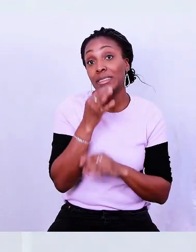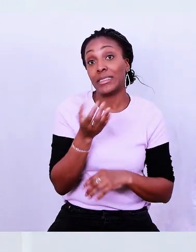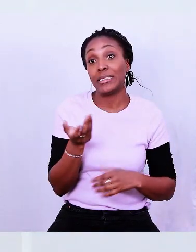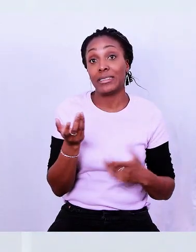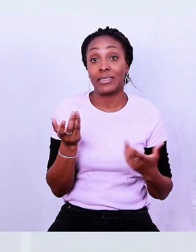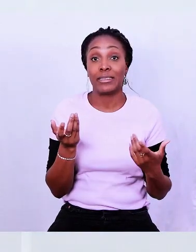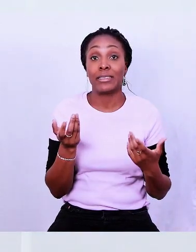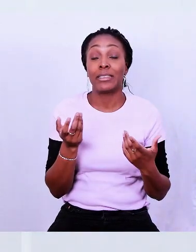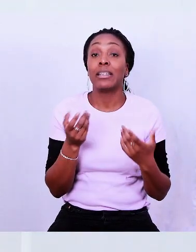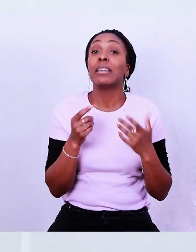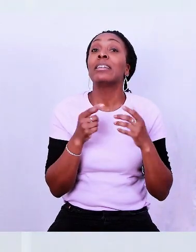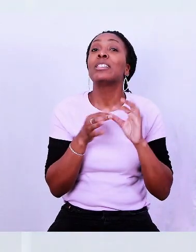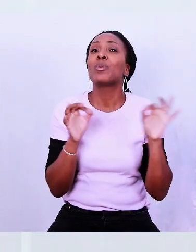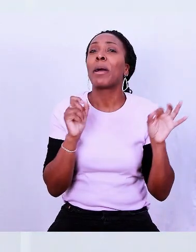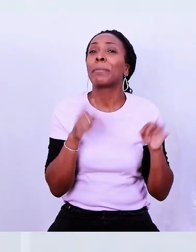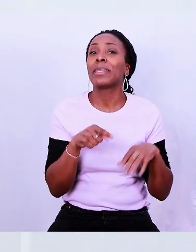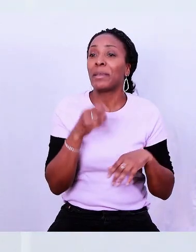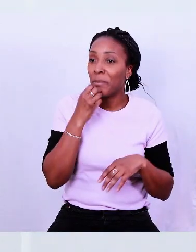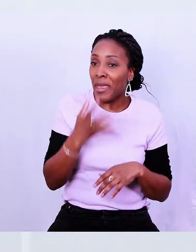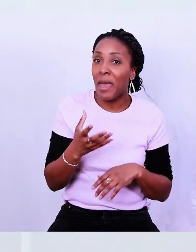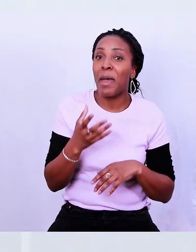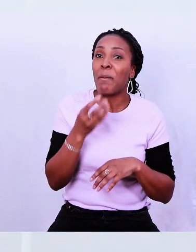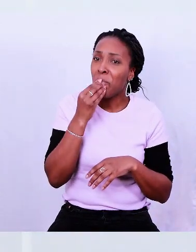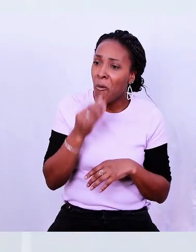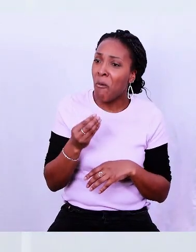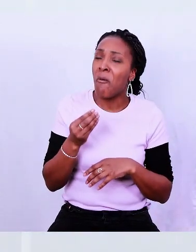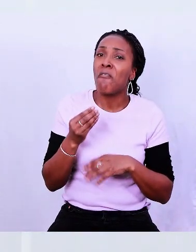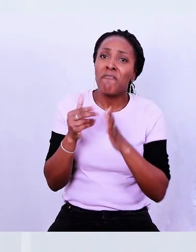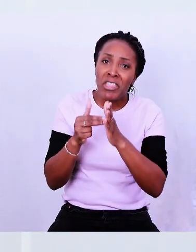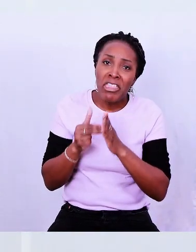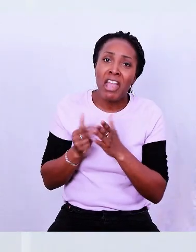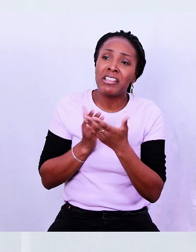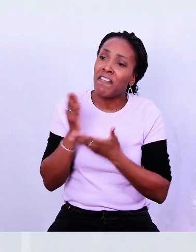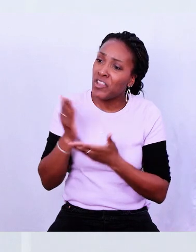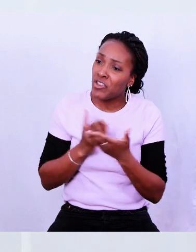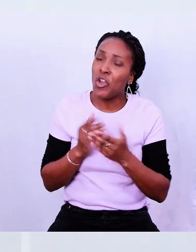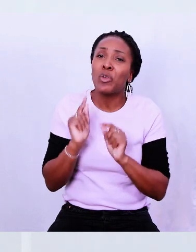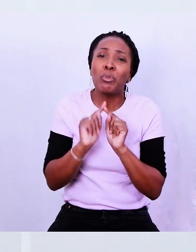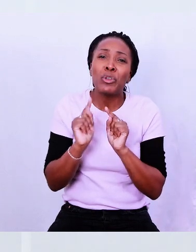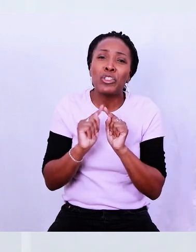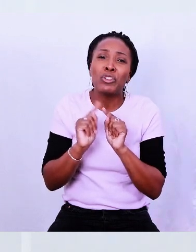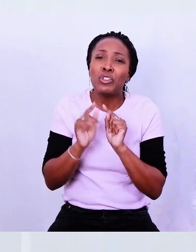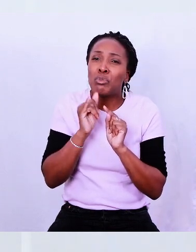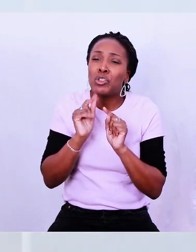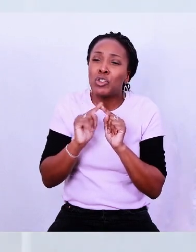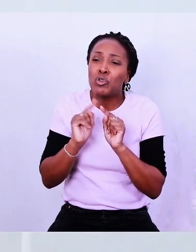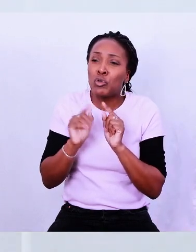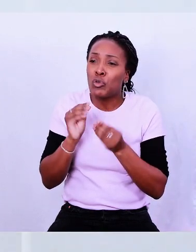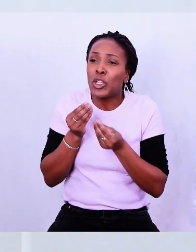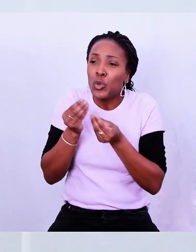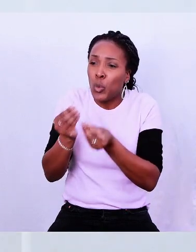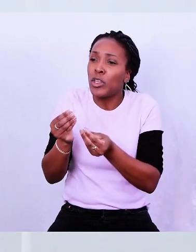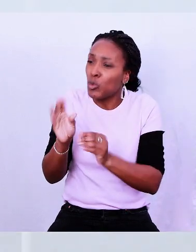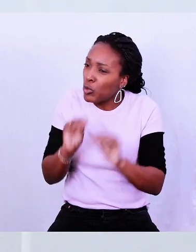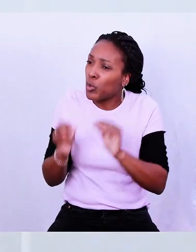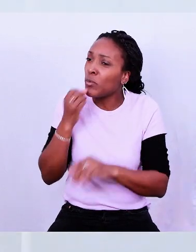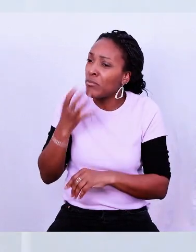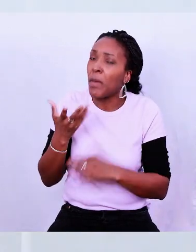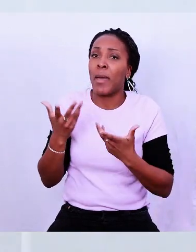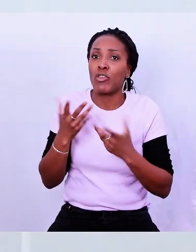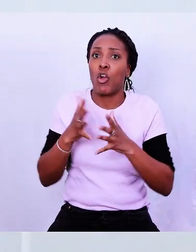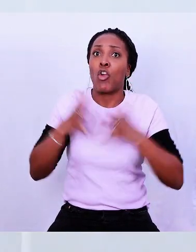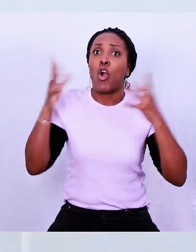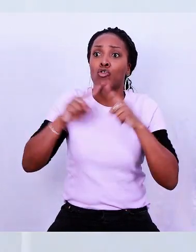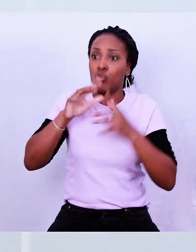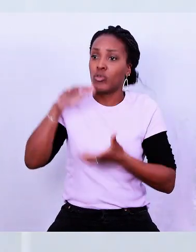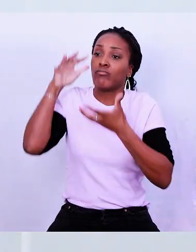bon et fidèle serviteur. Tu as été fidèle en peu de choses, je te confierai beaucoup, entre dans la joie de ton maître. Dans ce